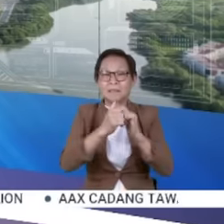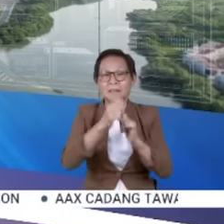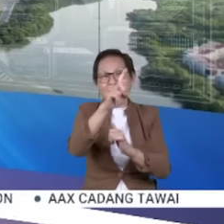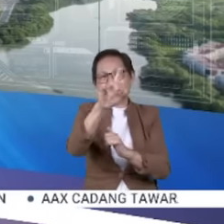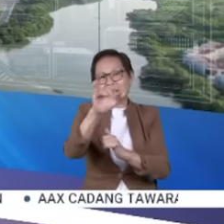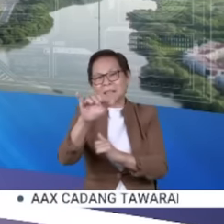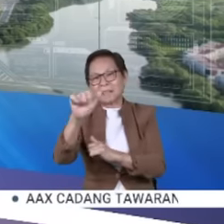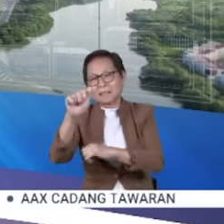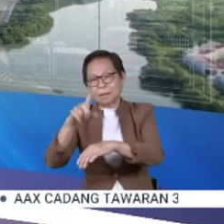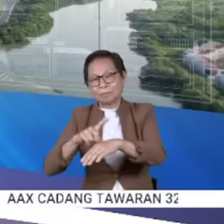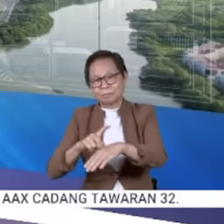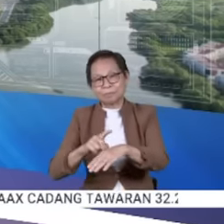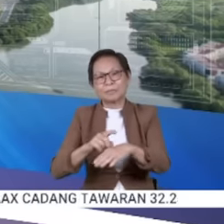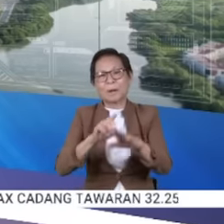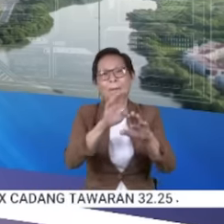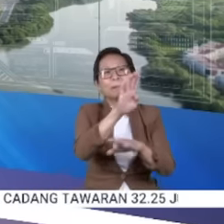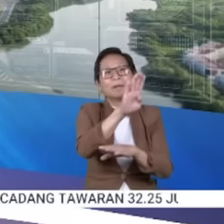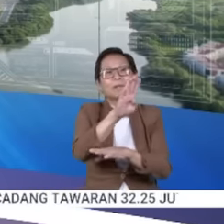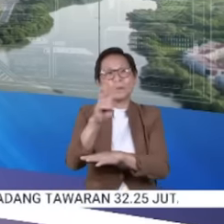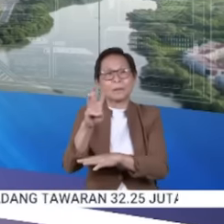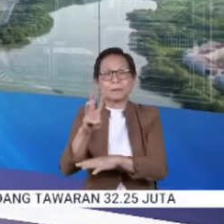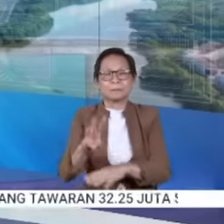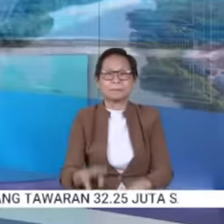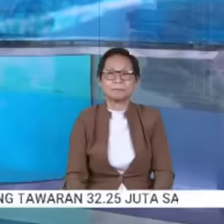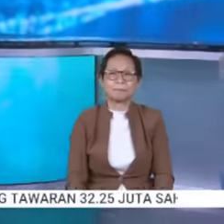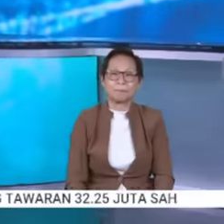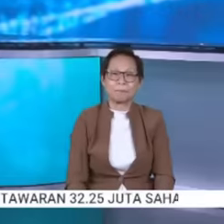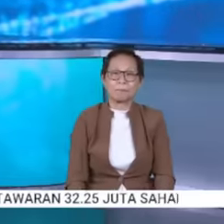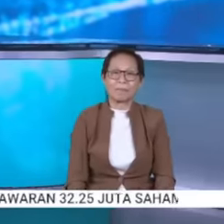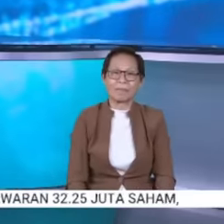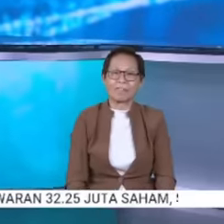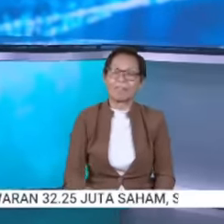noise teruskan dia